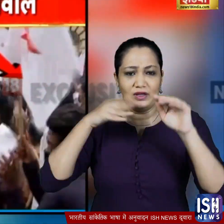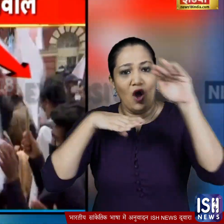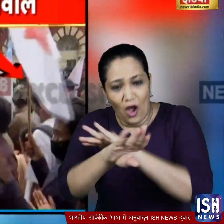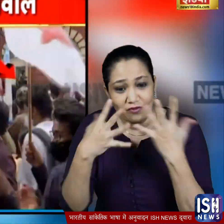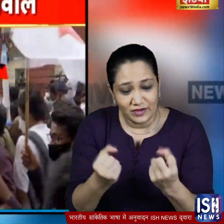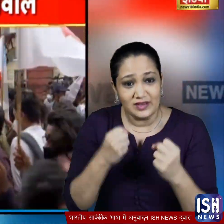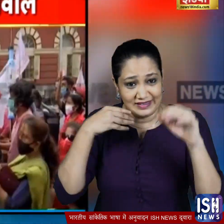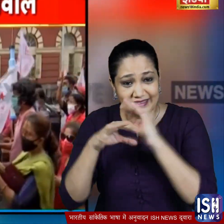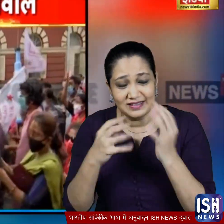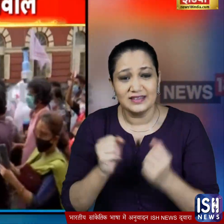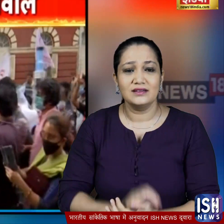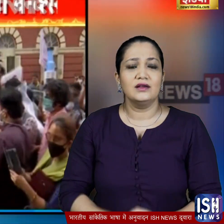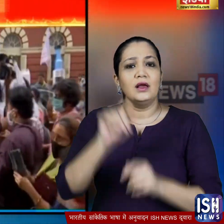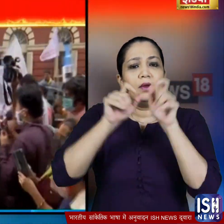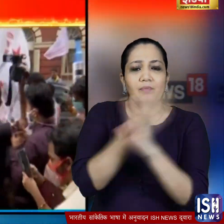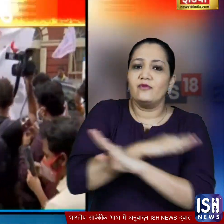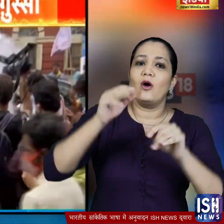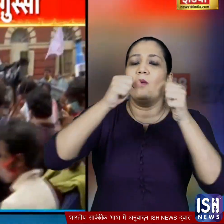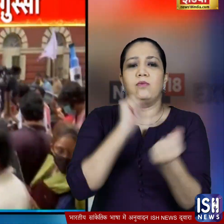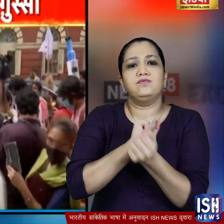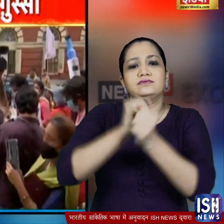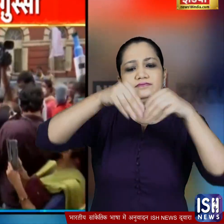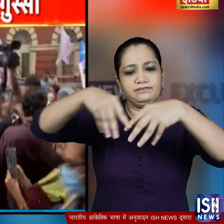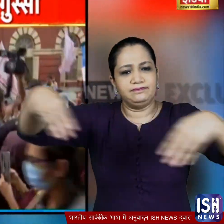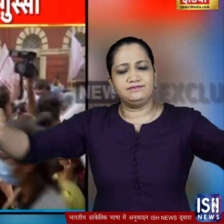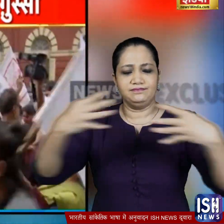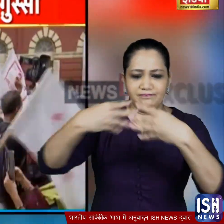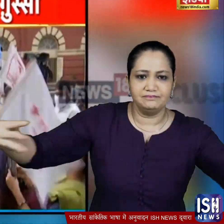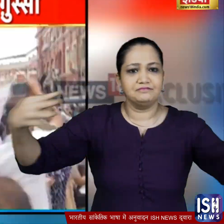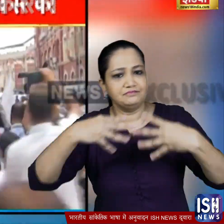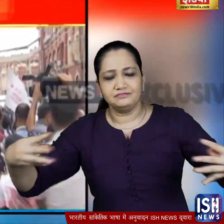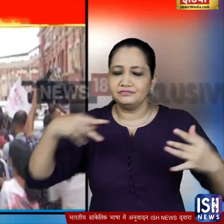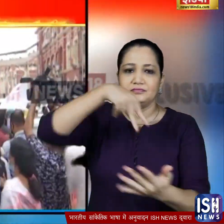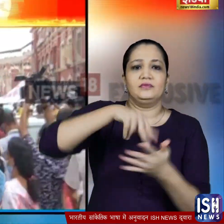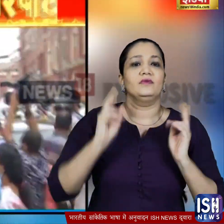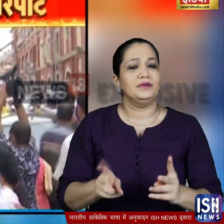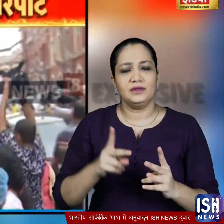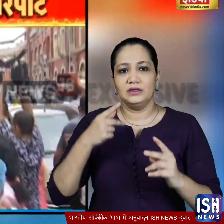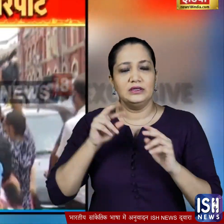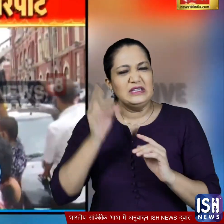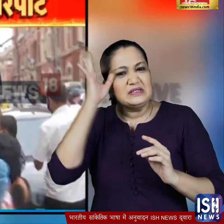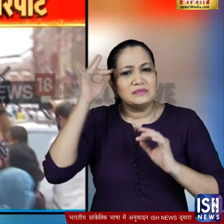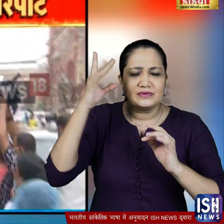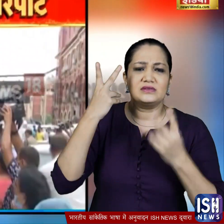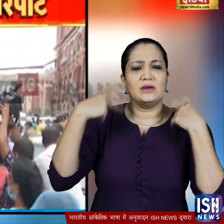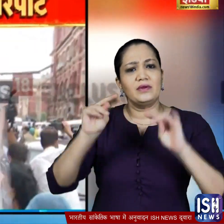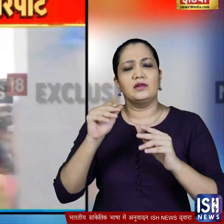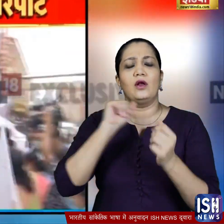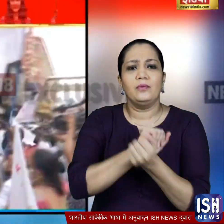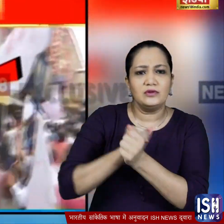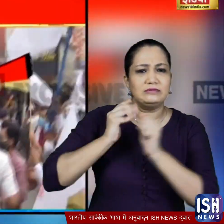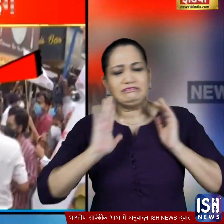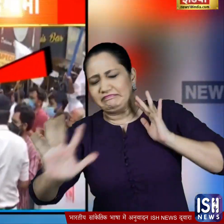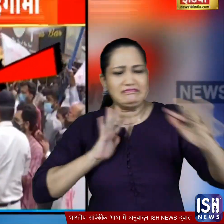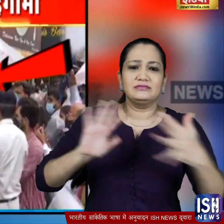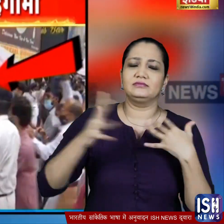की कोशिश की तो वहां पहले से मौजूद पुलिस वालों ने बैरिकेड लगाकर उनका रास्ता रोक लिया, जिस पर वो लोग भड़क गए और फिर पुलिस के साथ धक्का मुक्की करने